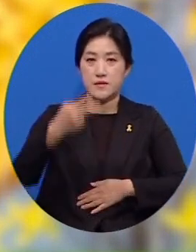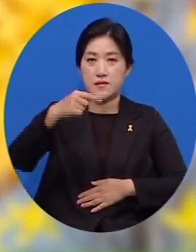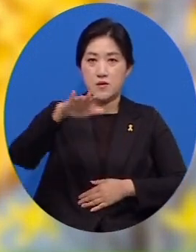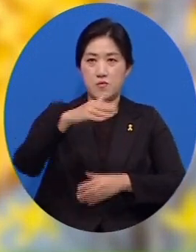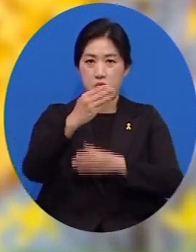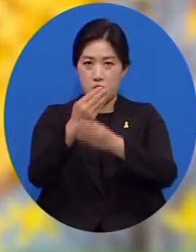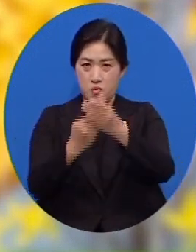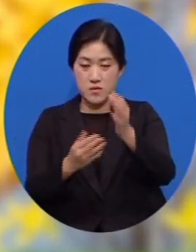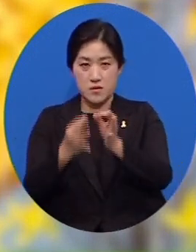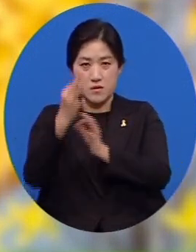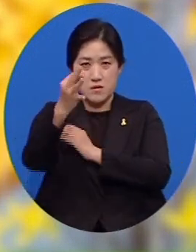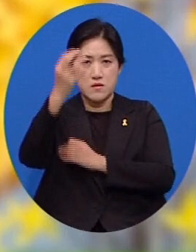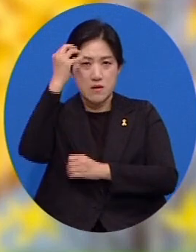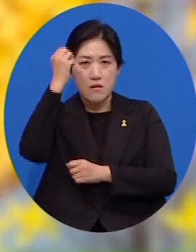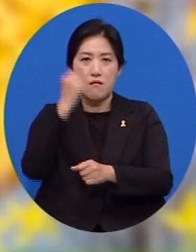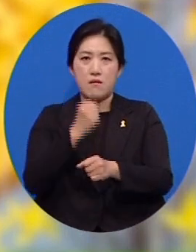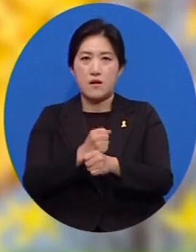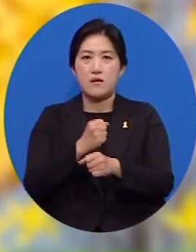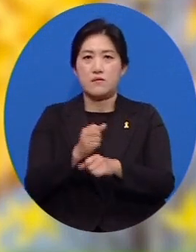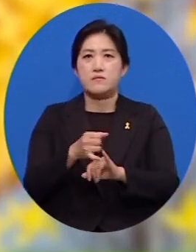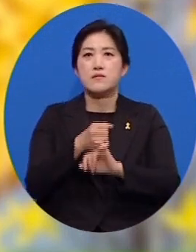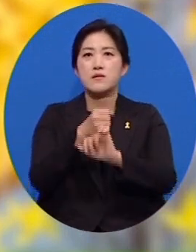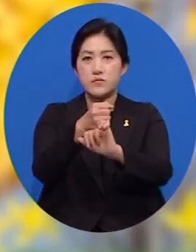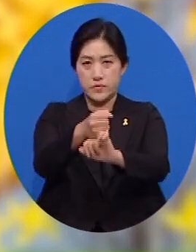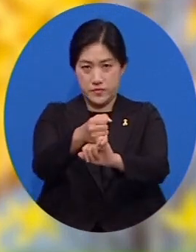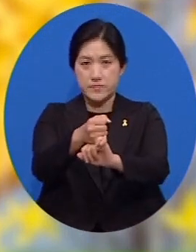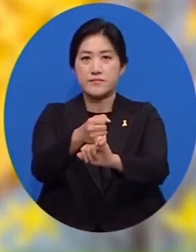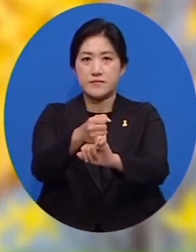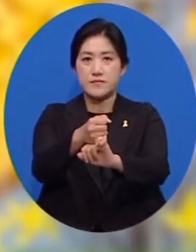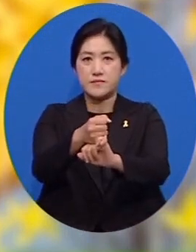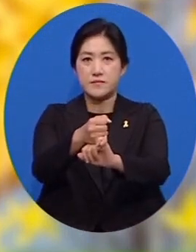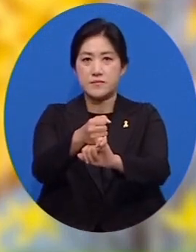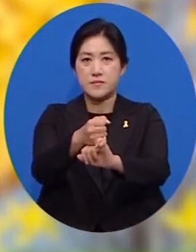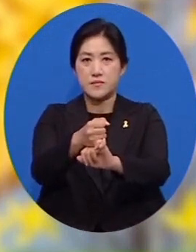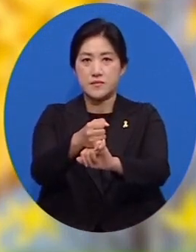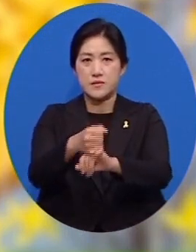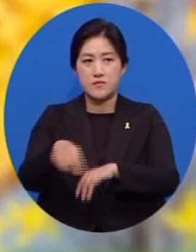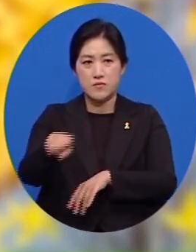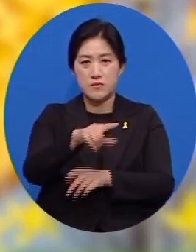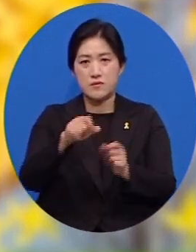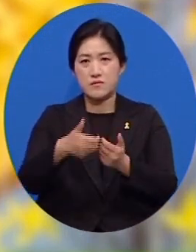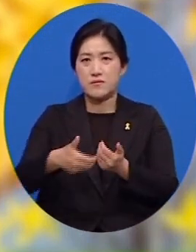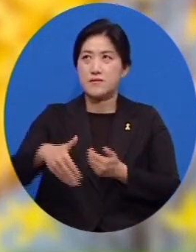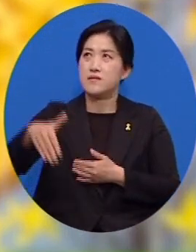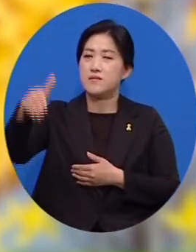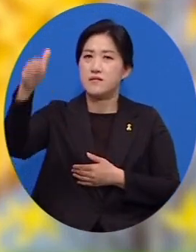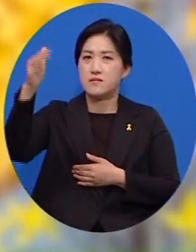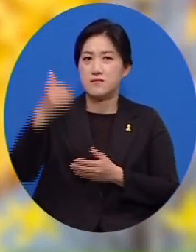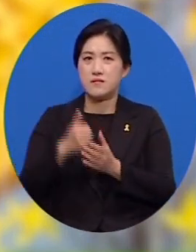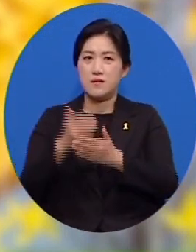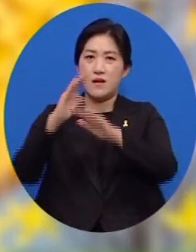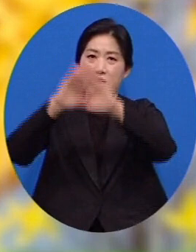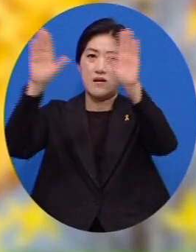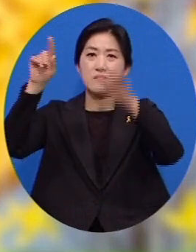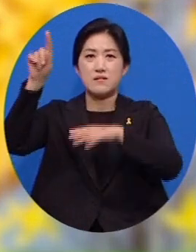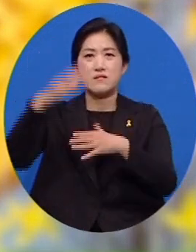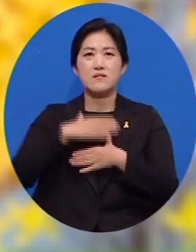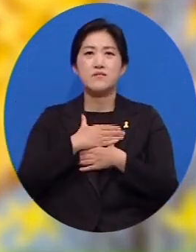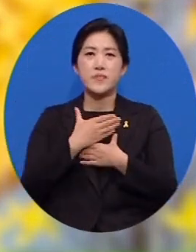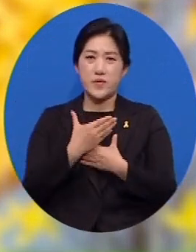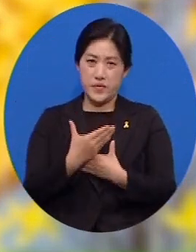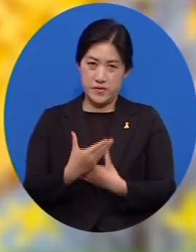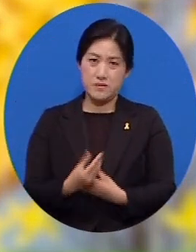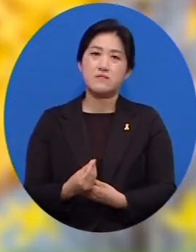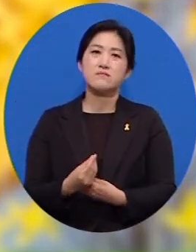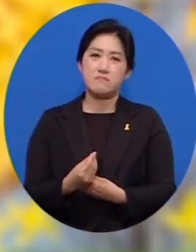세월호를 영원히 기억할 것을 약속드리며 우리 곁을 떠나간 이들이 하늘에서는